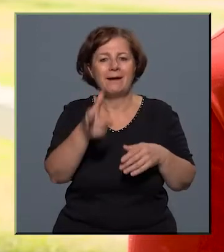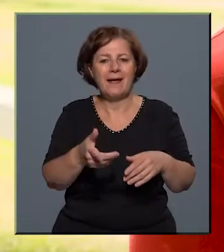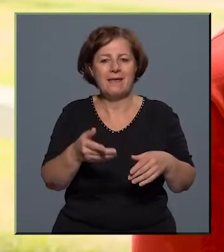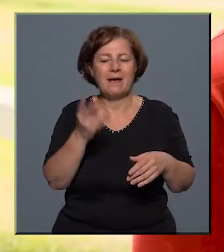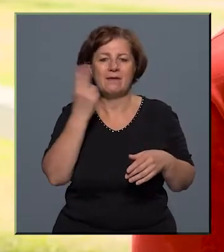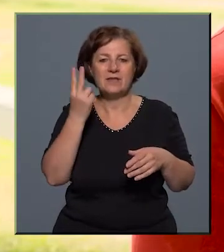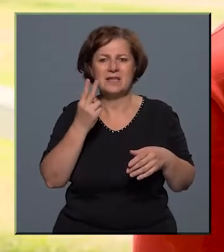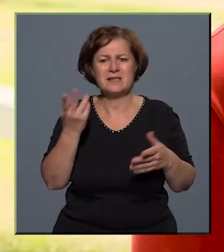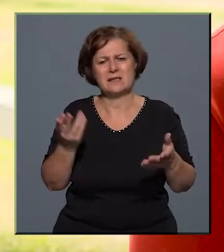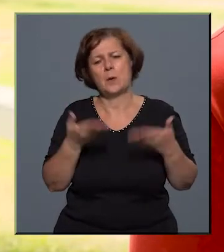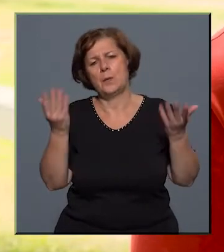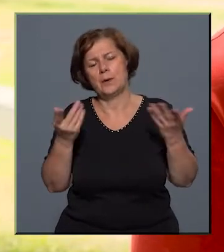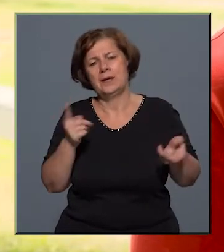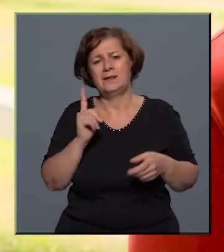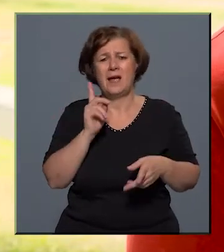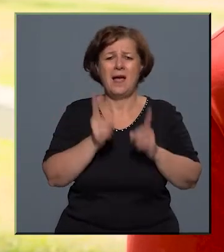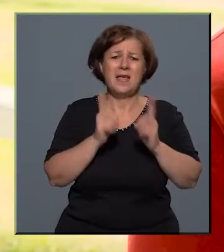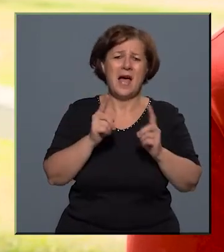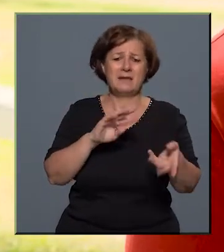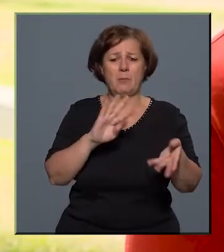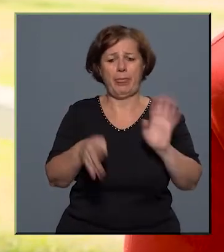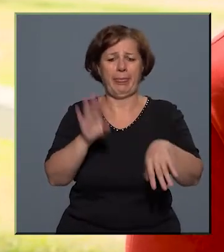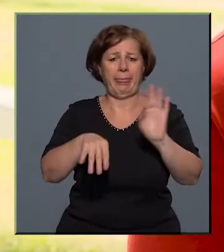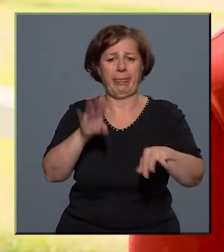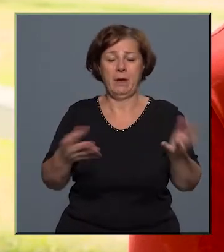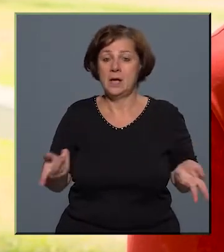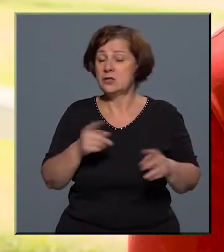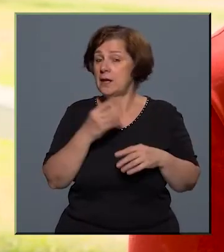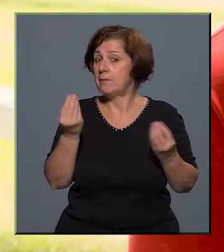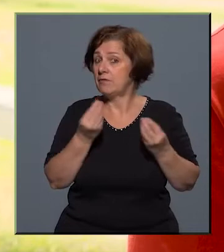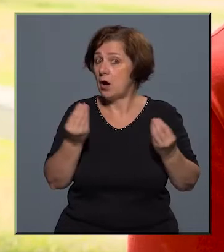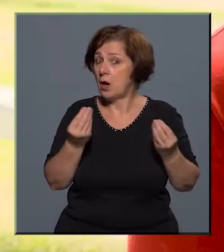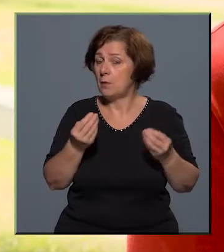nagyon könnyű, de a valóságban ugye rengeteg olyan kutya van, hogy akár játékból kipacsálja,